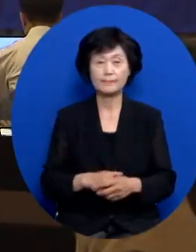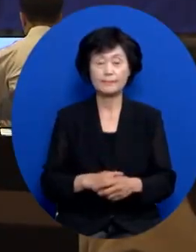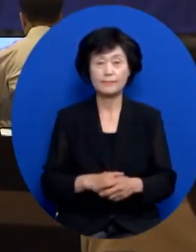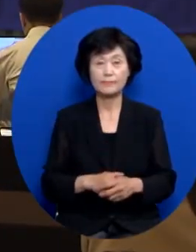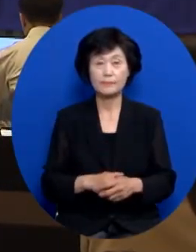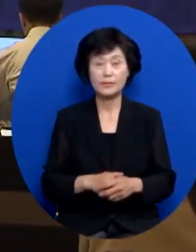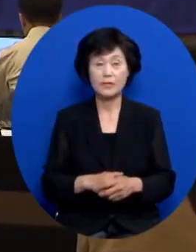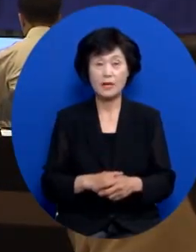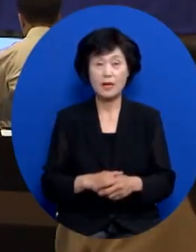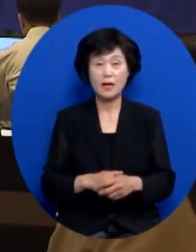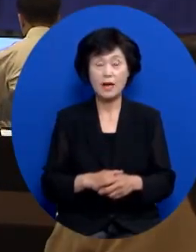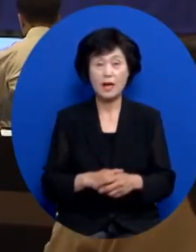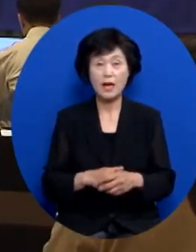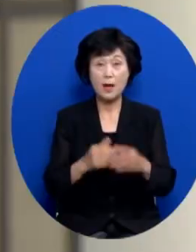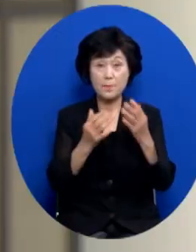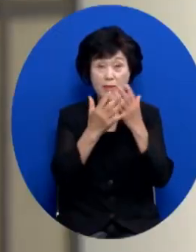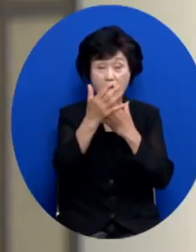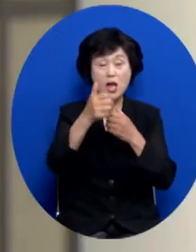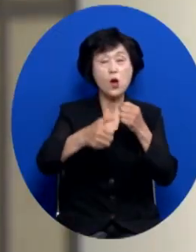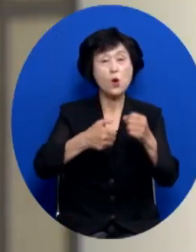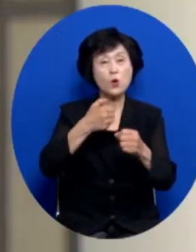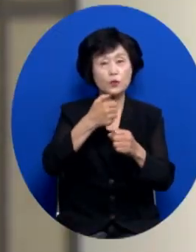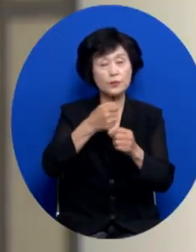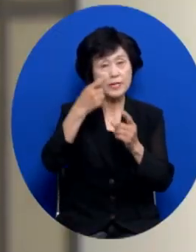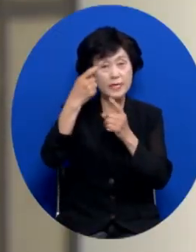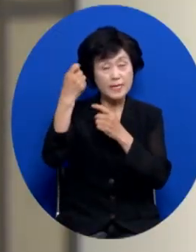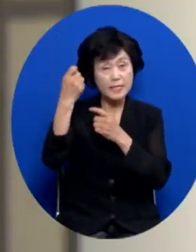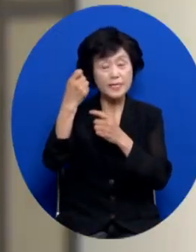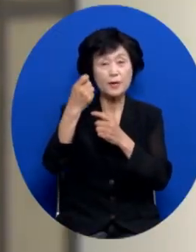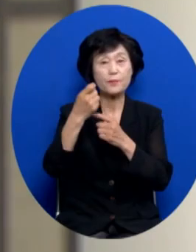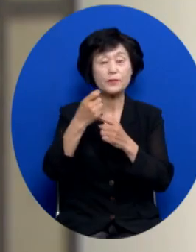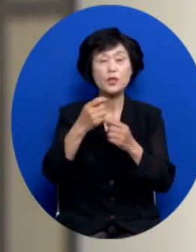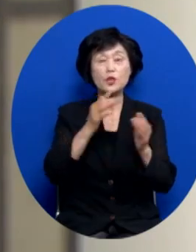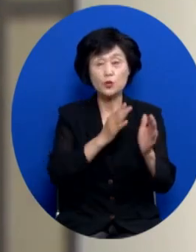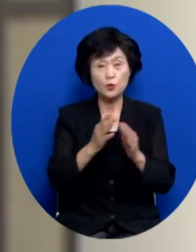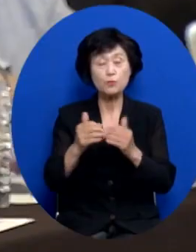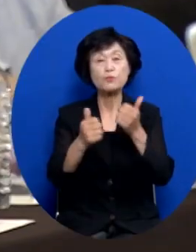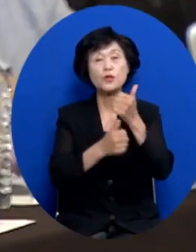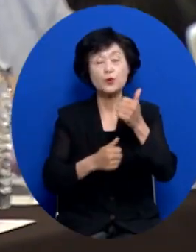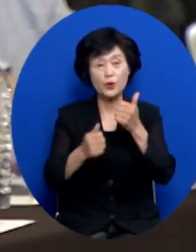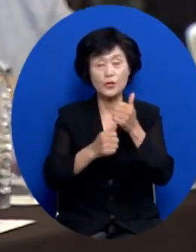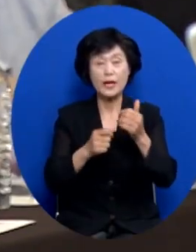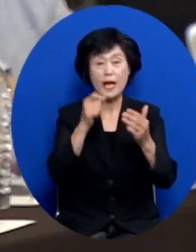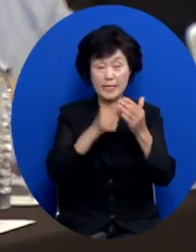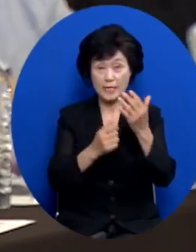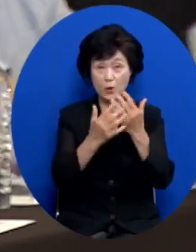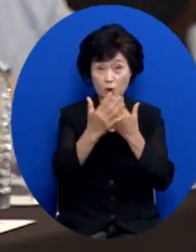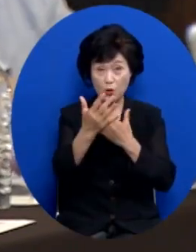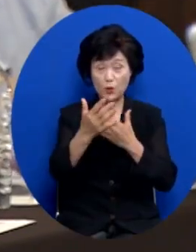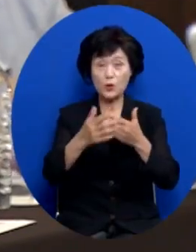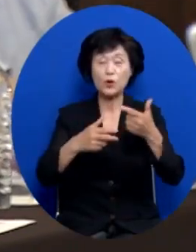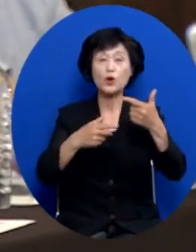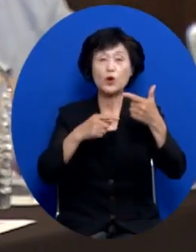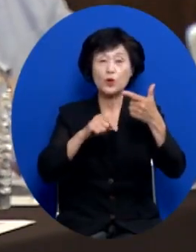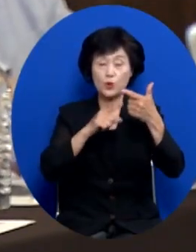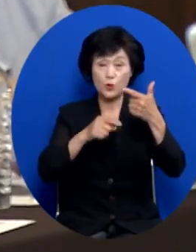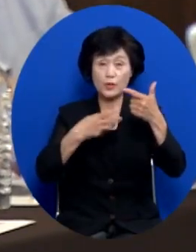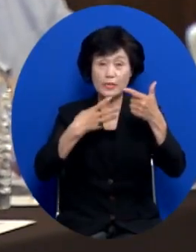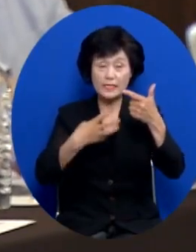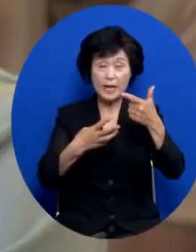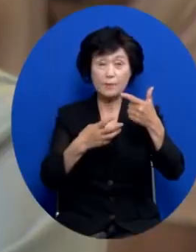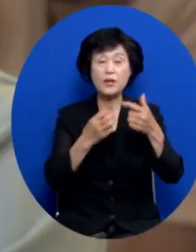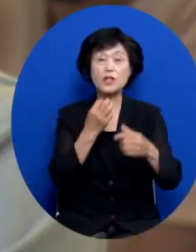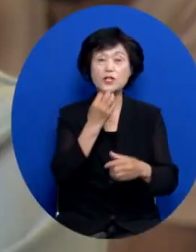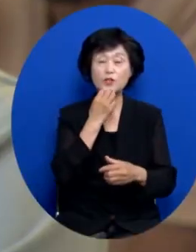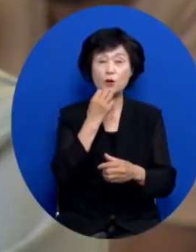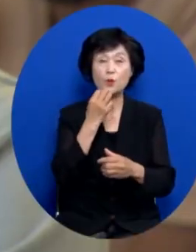빌리 그레엄 전도대회 50주년 기념대회 준비위원회가 기자회견을 열고 오는 3일 서울 월드컵 경기장에서